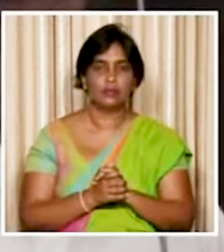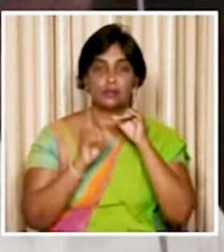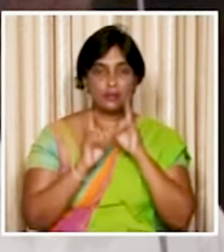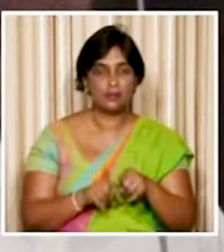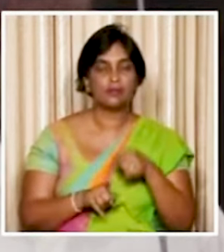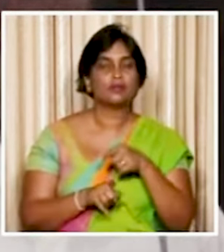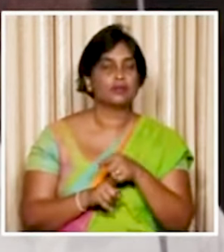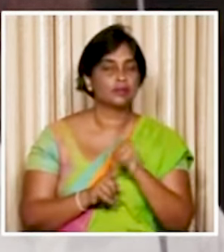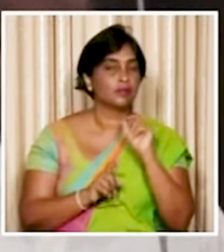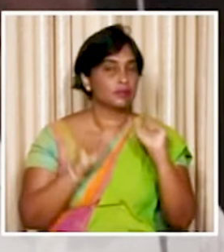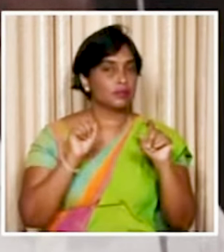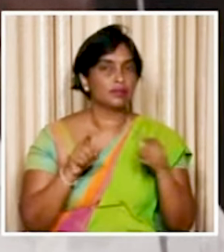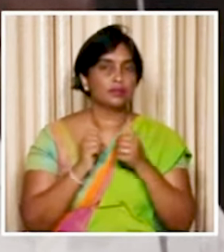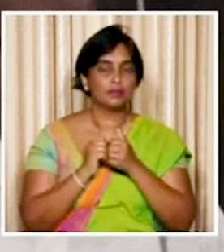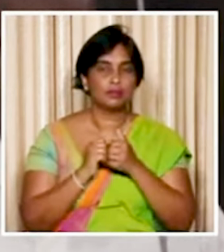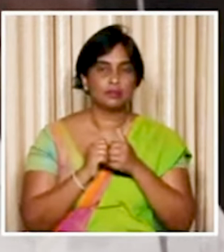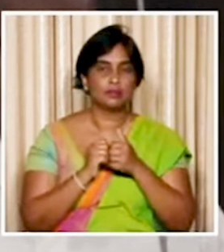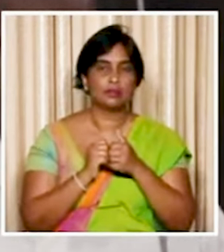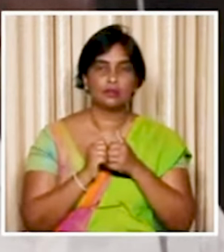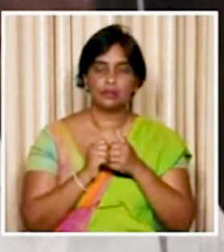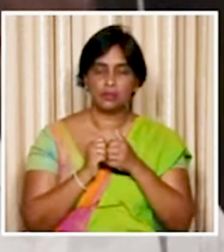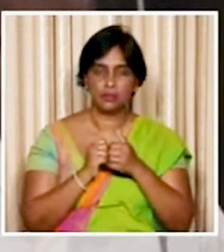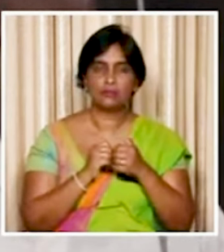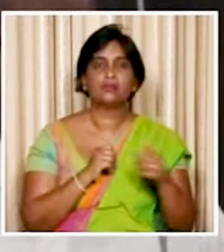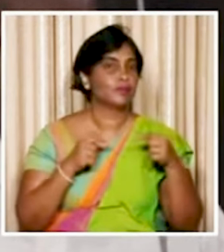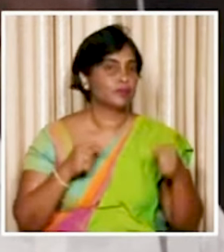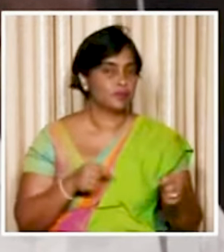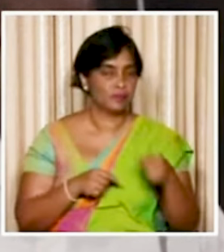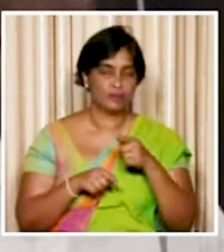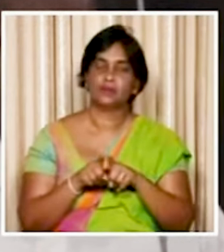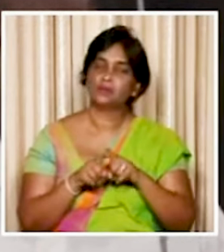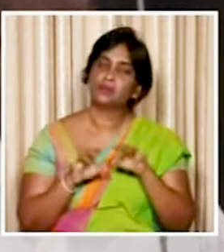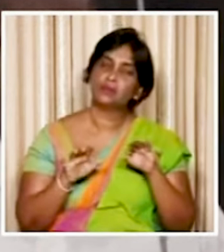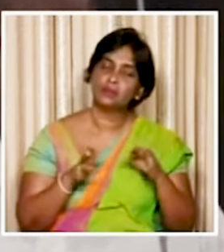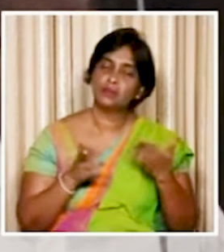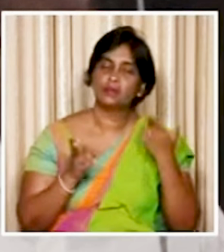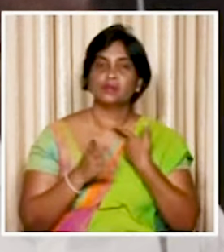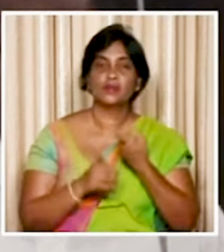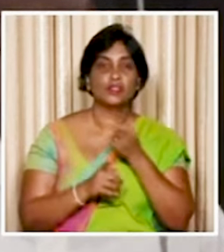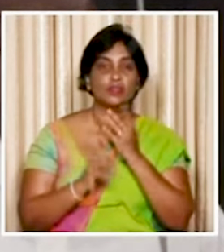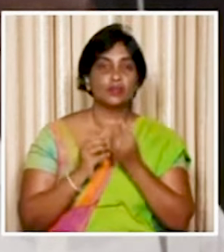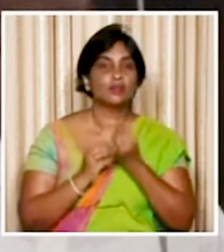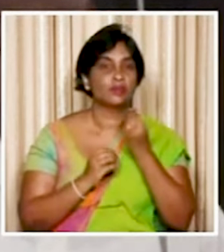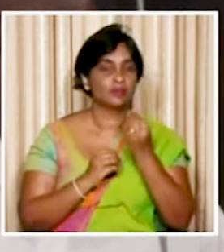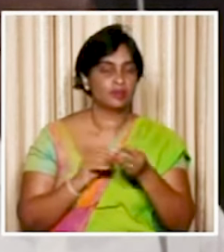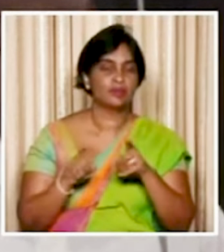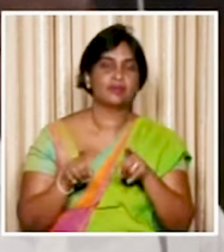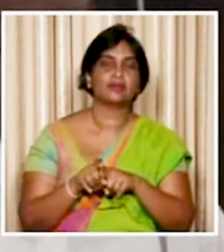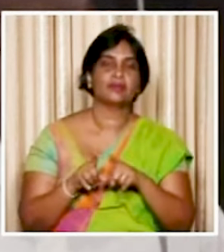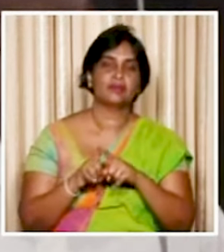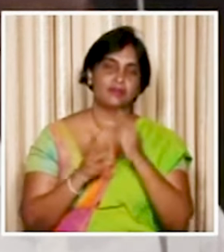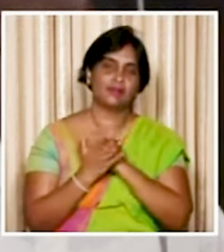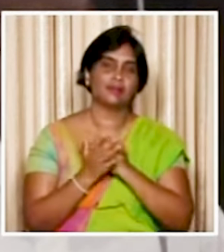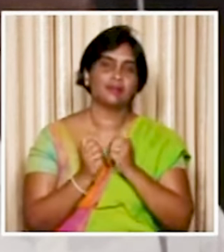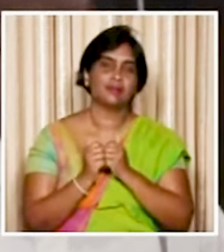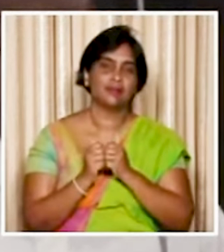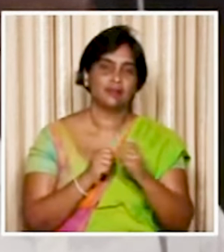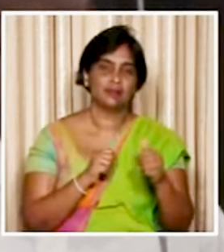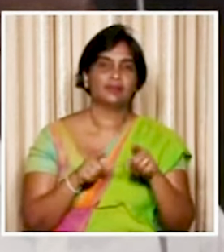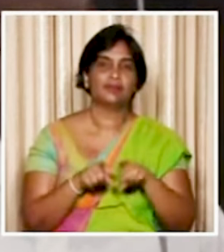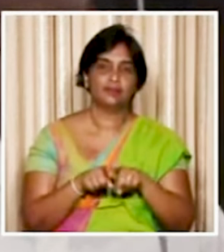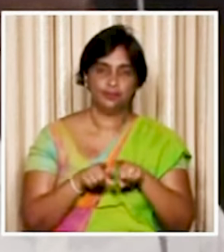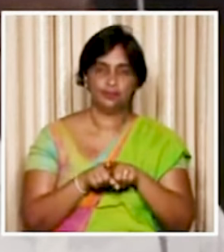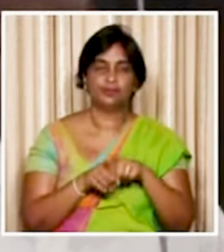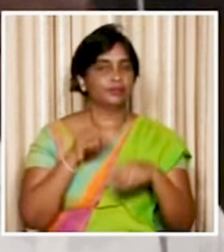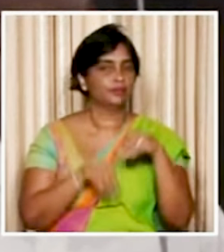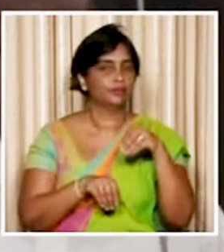குறிப்பிடப்பட்டவர்களுக்கு என்ன விதமான தண்டனை வழங்கப்பட வேண்டும் என்பதை அரசாங்கமோ அல்லது அவர்களுக்கு வாக்களித்த சிங்கள